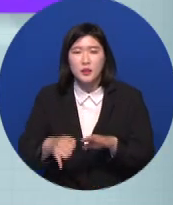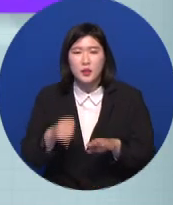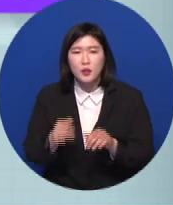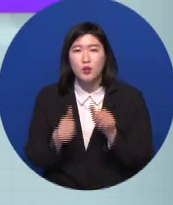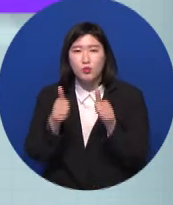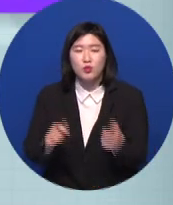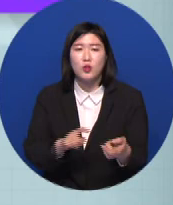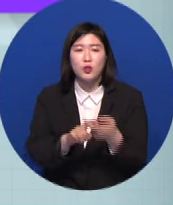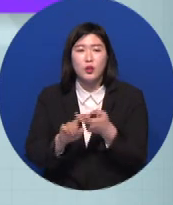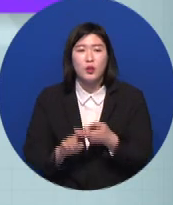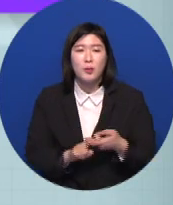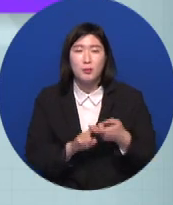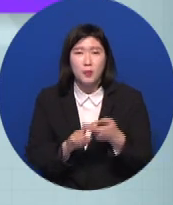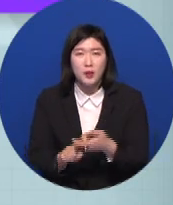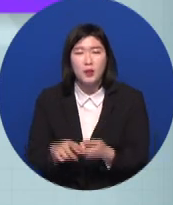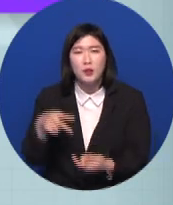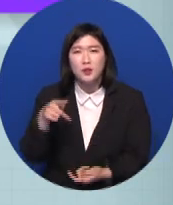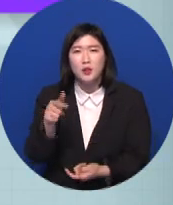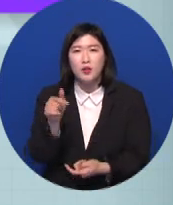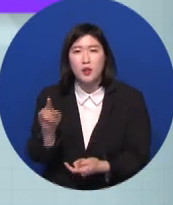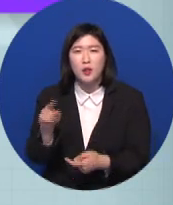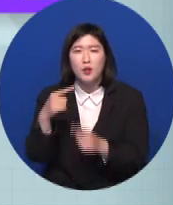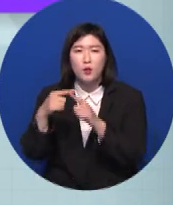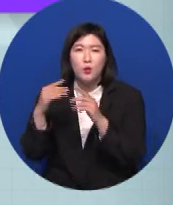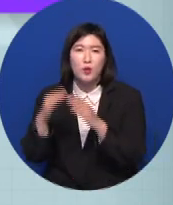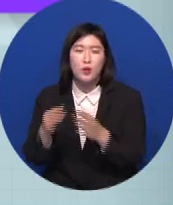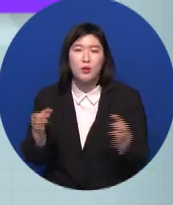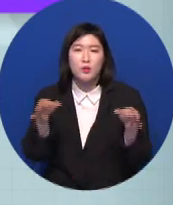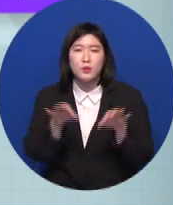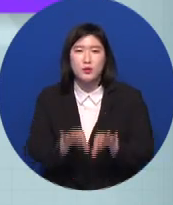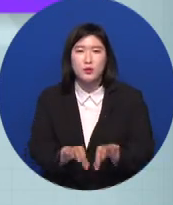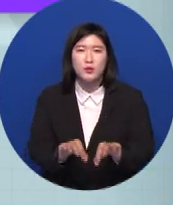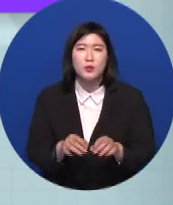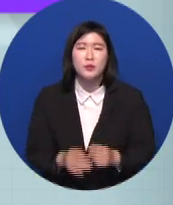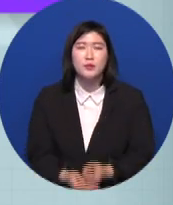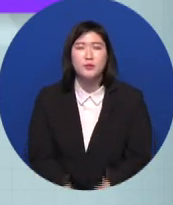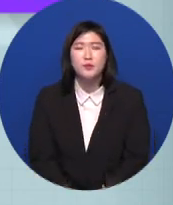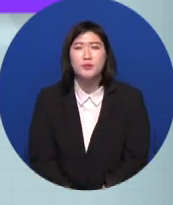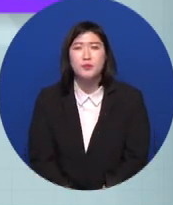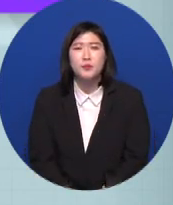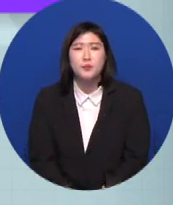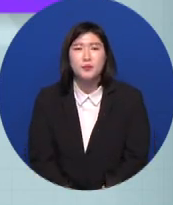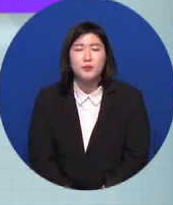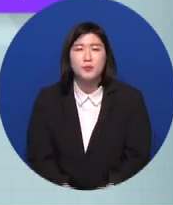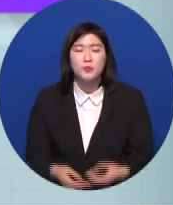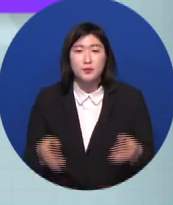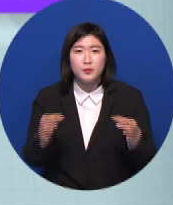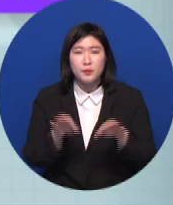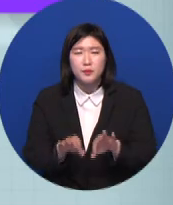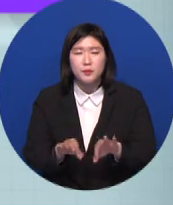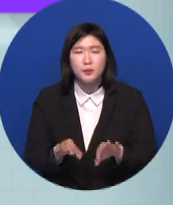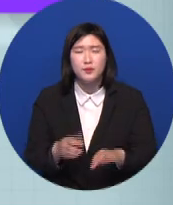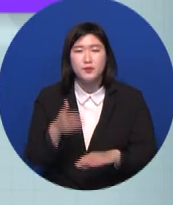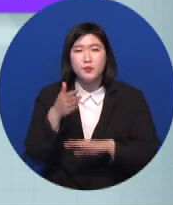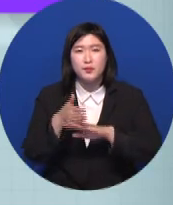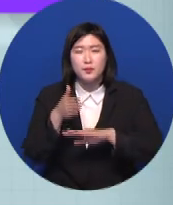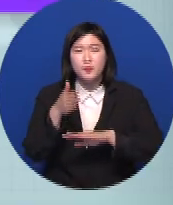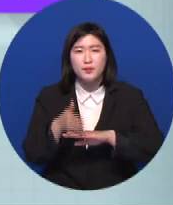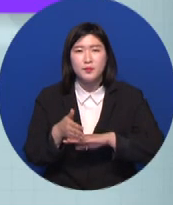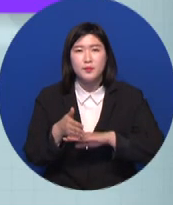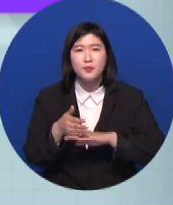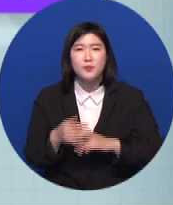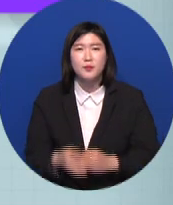부여군 연합회 200,000원 서해 제일 교회에서 200만원을 보내주셨습니다 성금을 보내주신 분들께